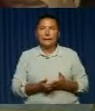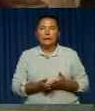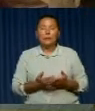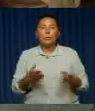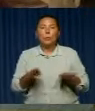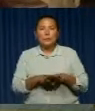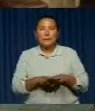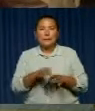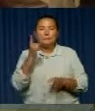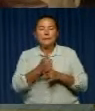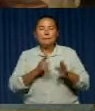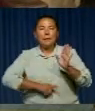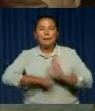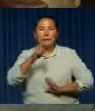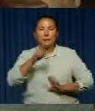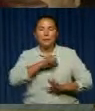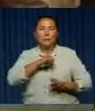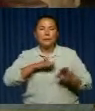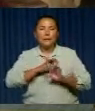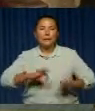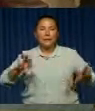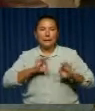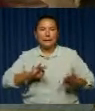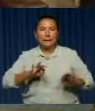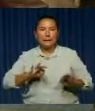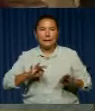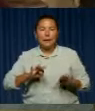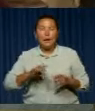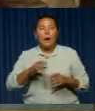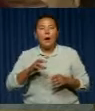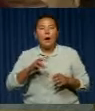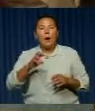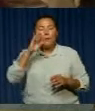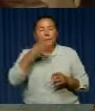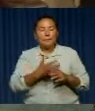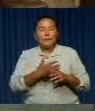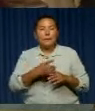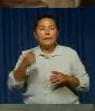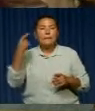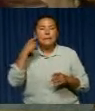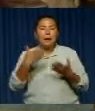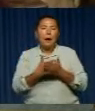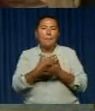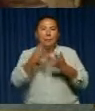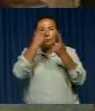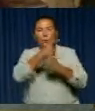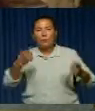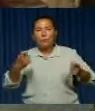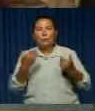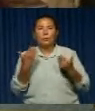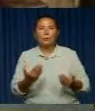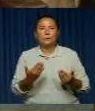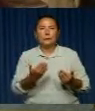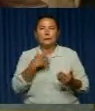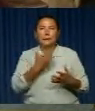Осы індет басталған кезде, жаңа өзіңіз айта кеткенде, бәрі жаппай әлеуметтік желіден естіген ақпараттар ең іздеп кетті, ол шарықтап